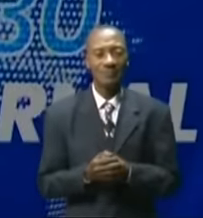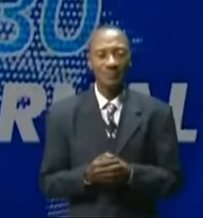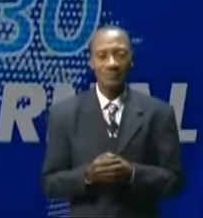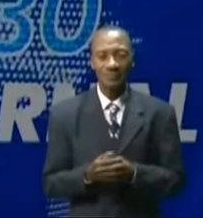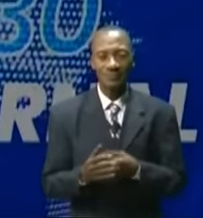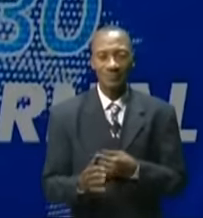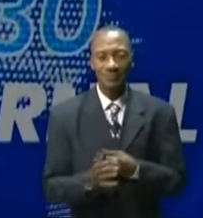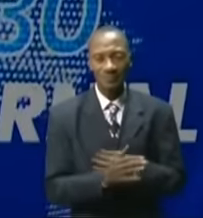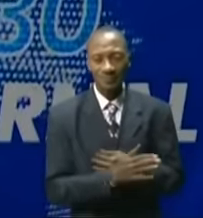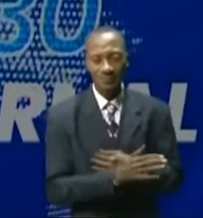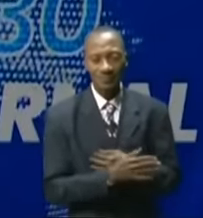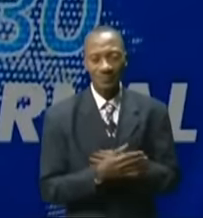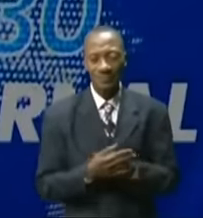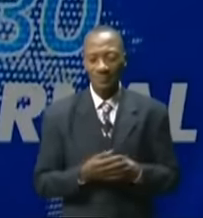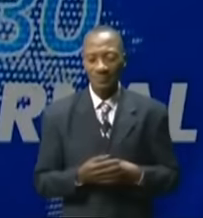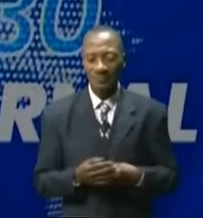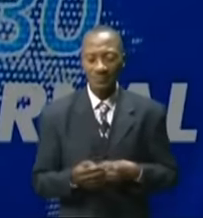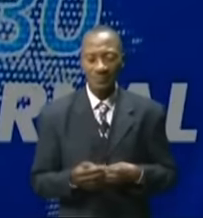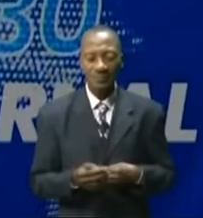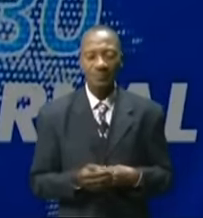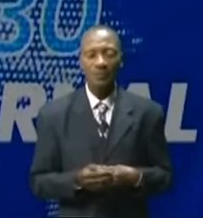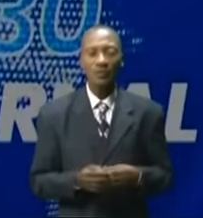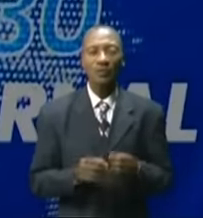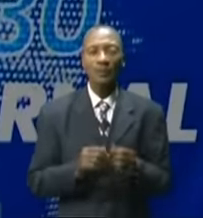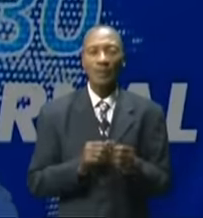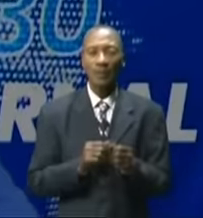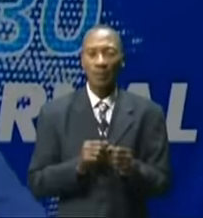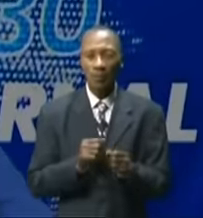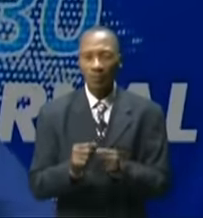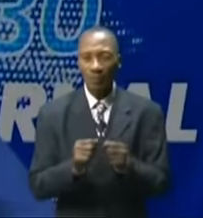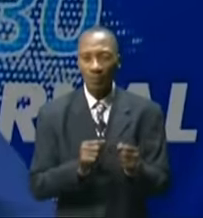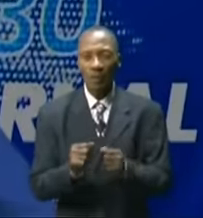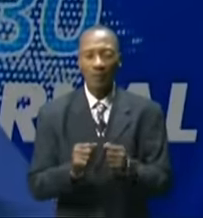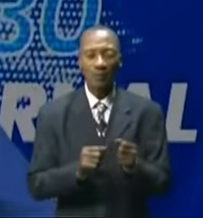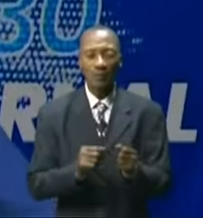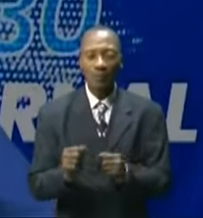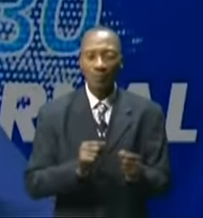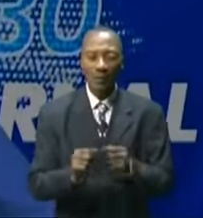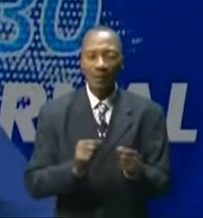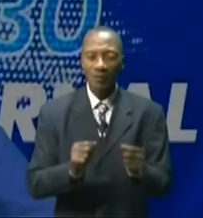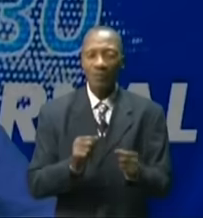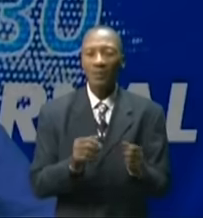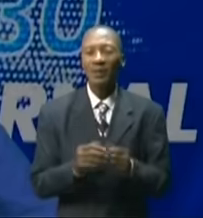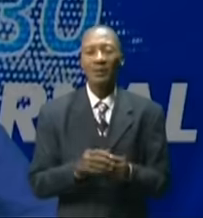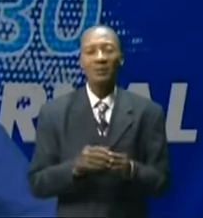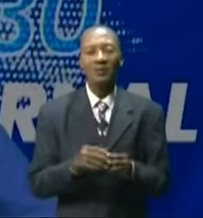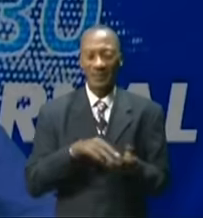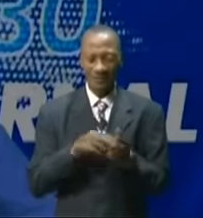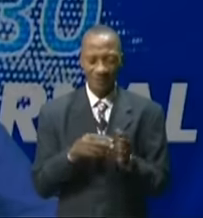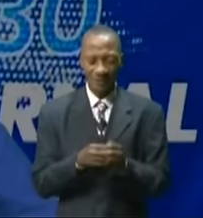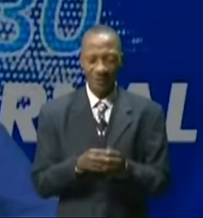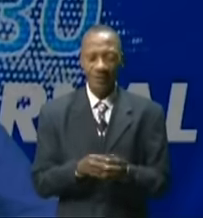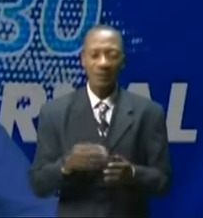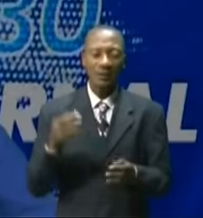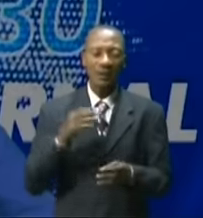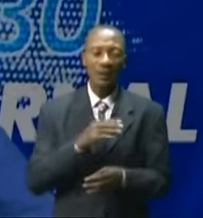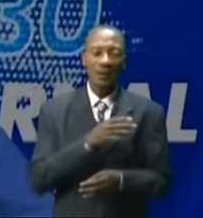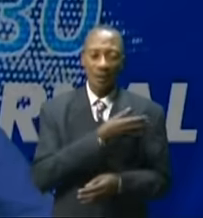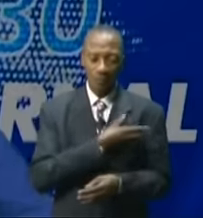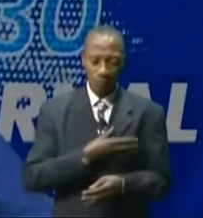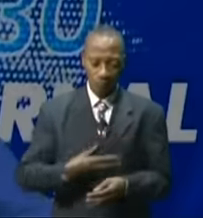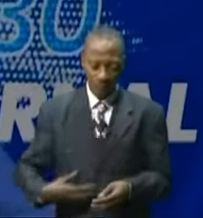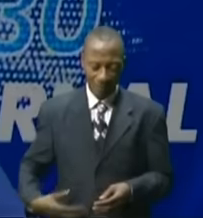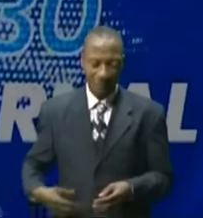Un combat sans merci contre l'insalubrité mené dans la commune de Ndjili. Le bourgmestre de la commune a mobilisé tous les engins